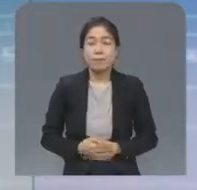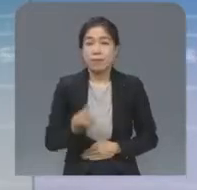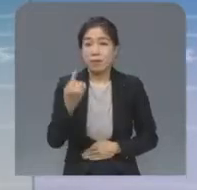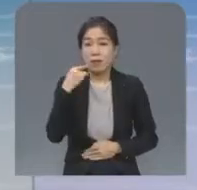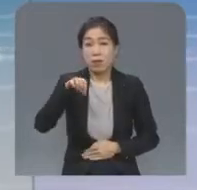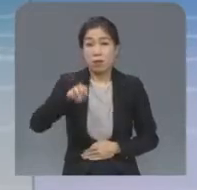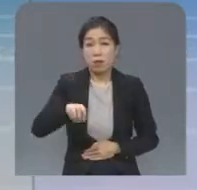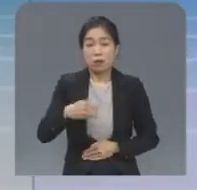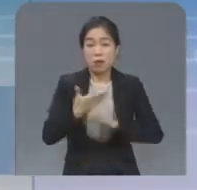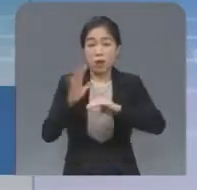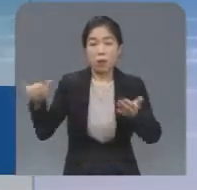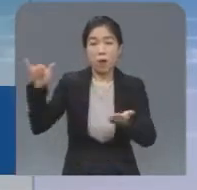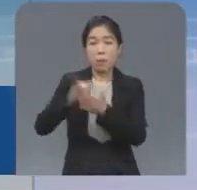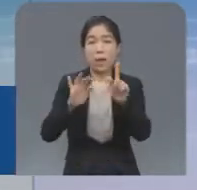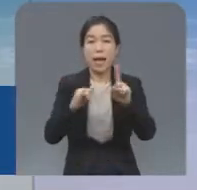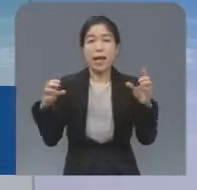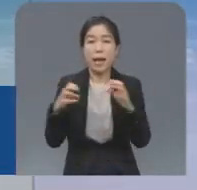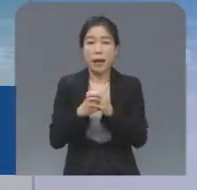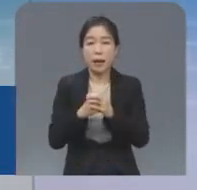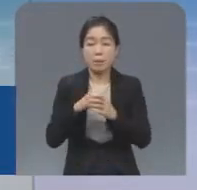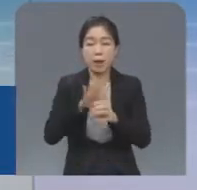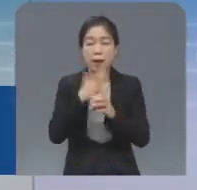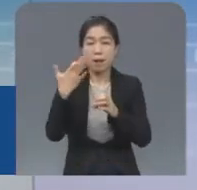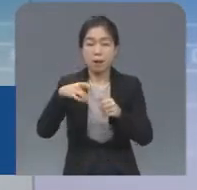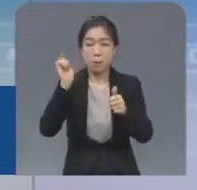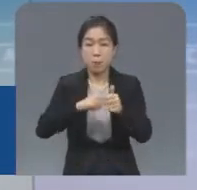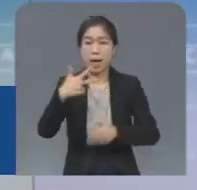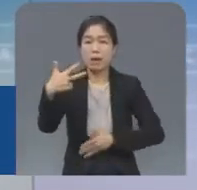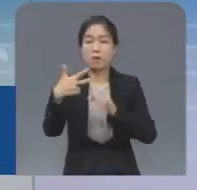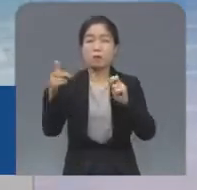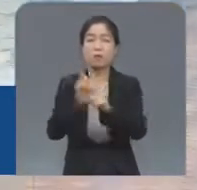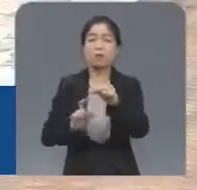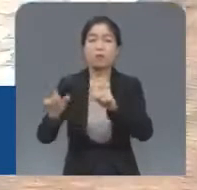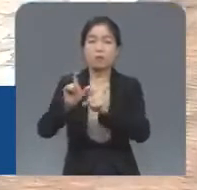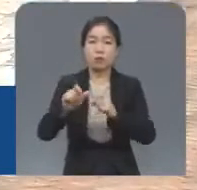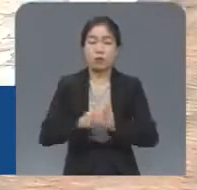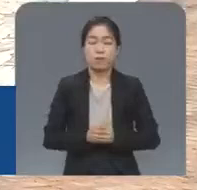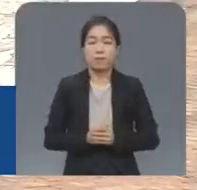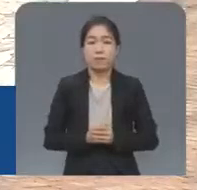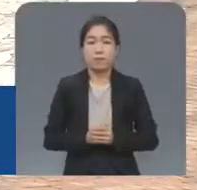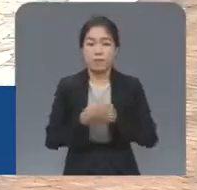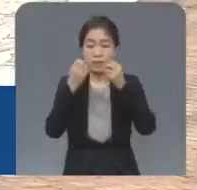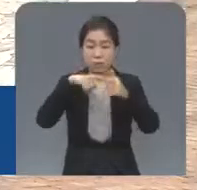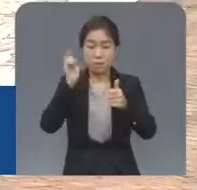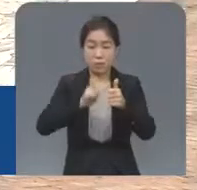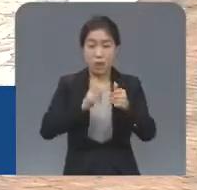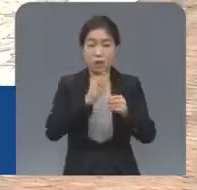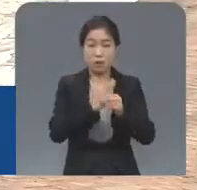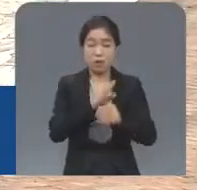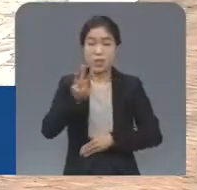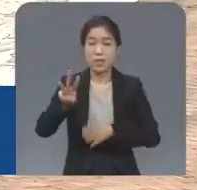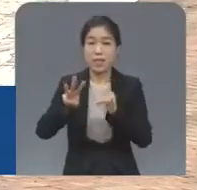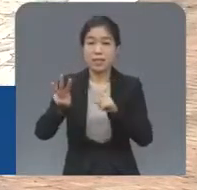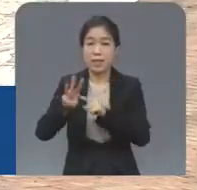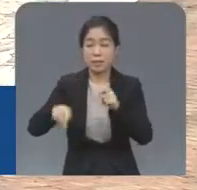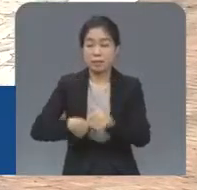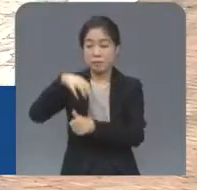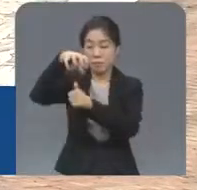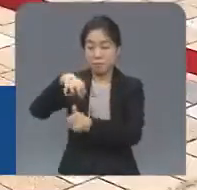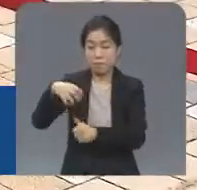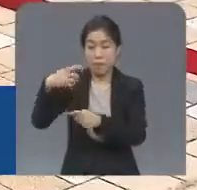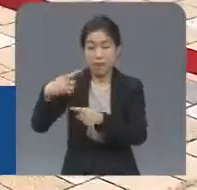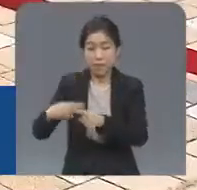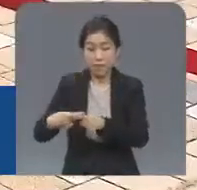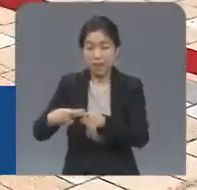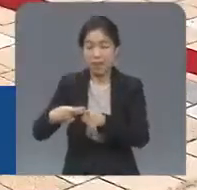어제 광주에서는 해외 유입 한 명을 포함해서 코로나19 확진자 7명이 추가됐습니다. 신규 확진자 가운데 3명은 자가 격리